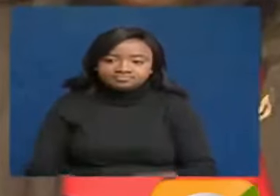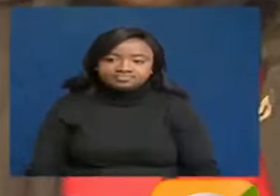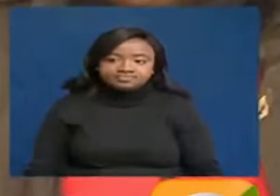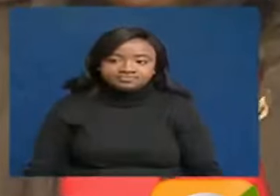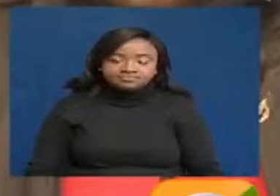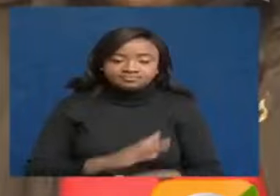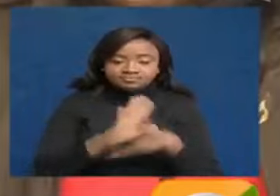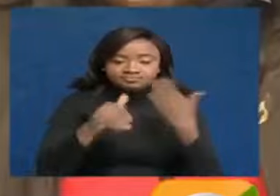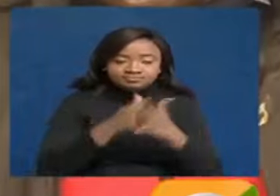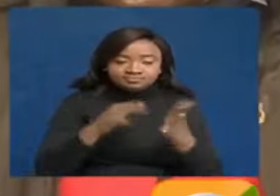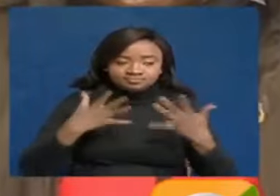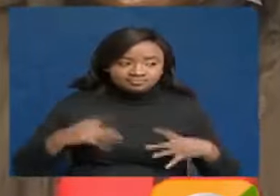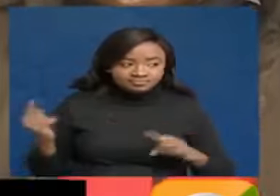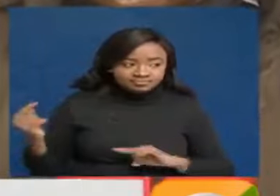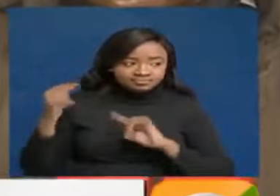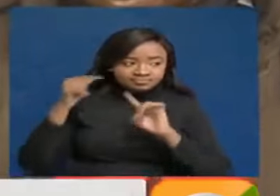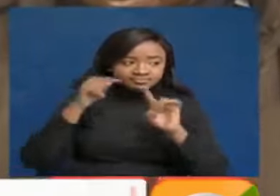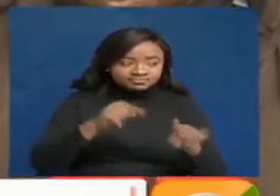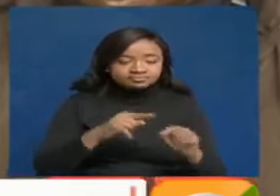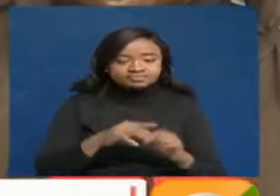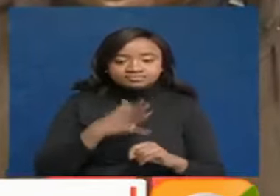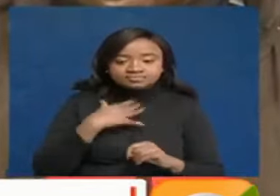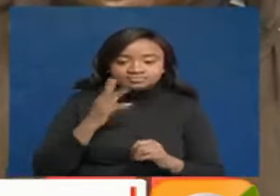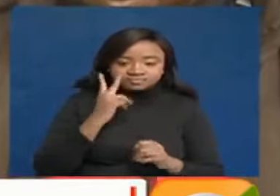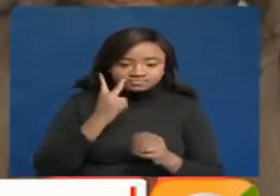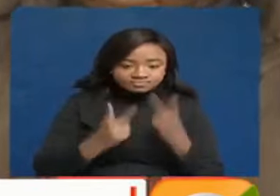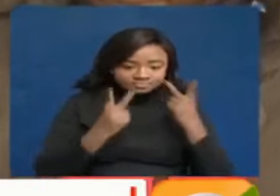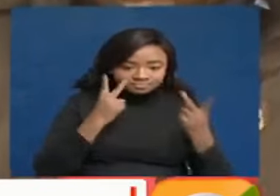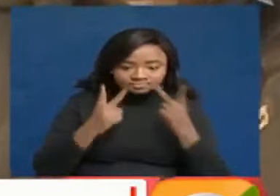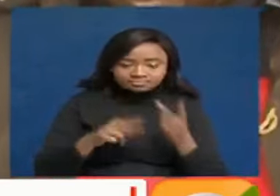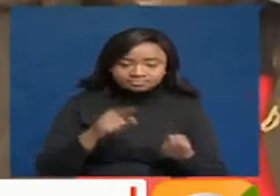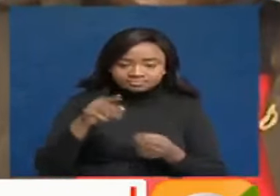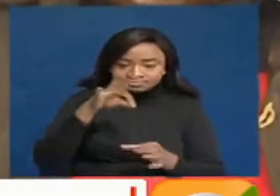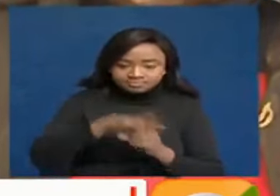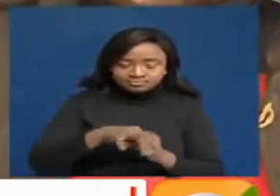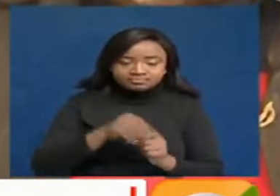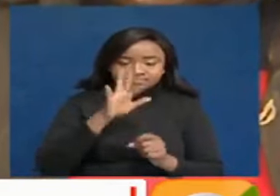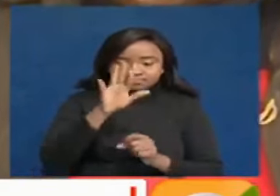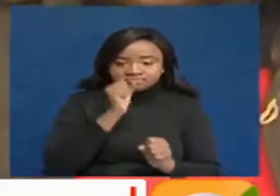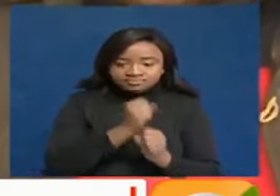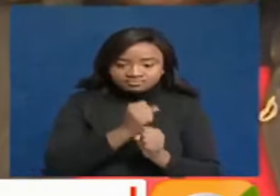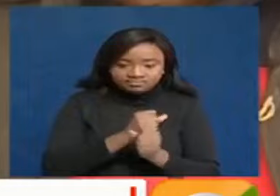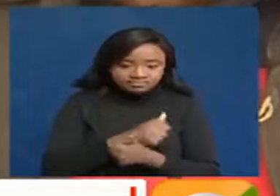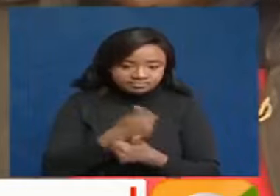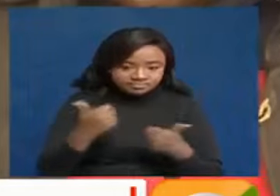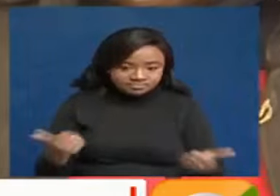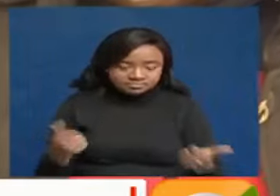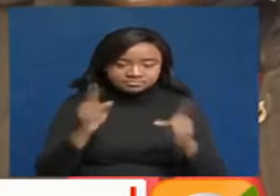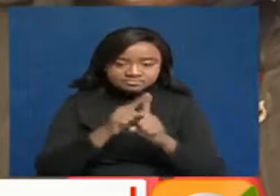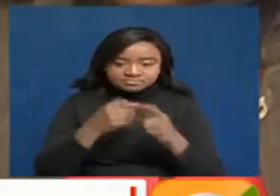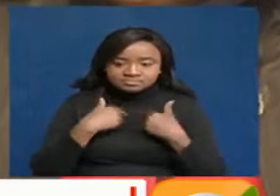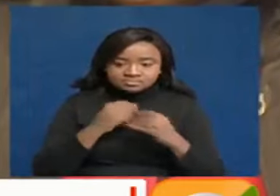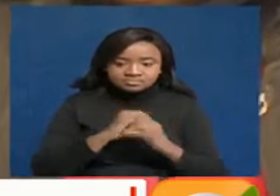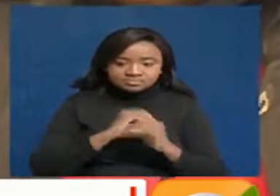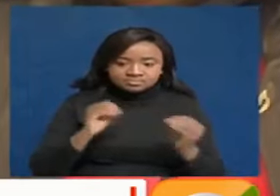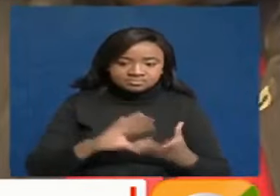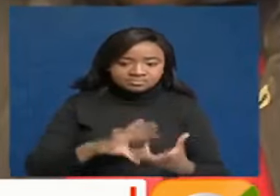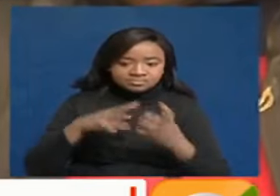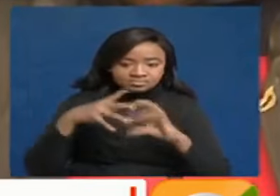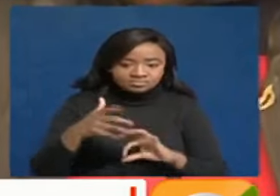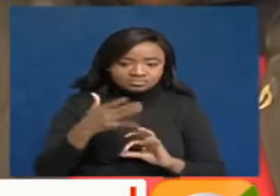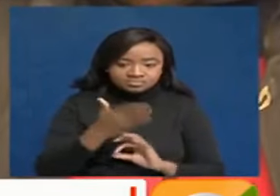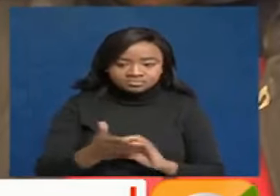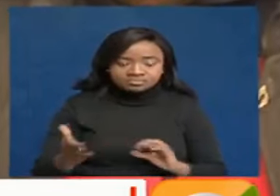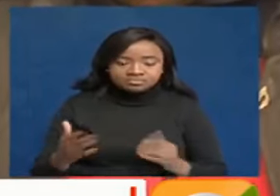Wale watu walikuwa wamekuja kusimamia uchaguzi hapa wamefanya kazi yao vizuri na kuja kuwa na complications zozote.